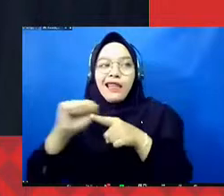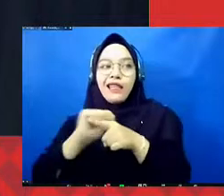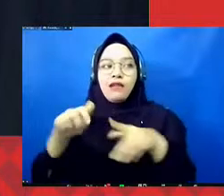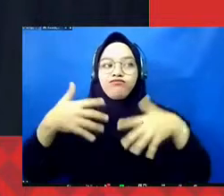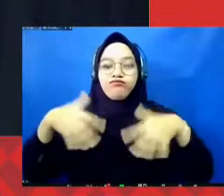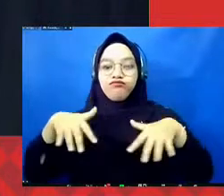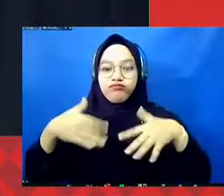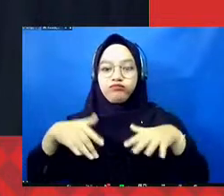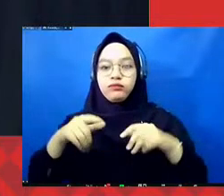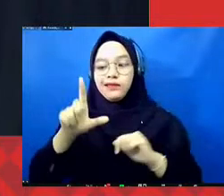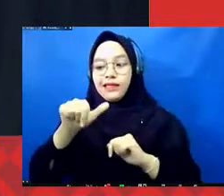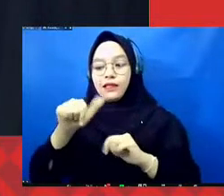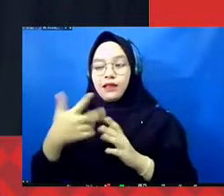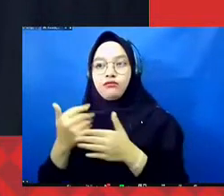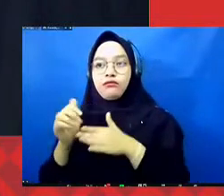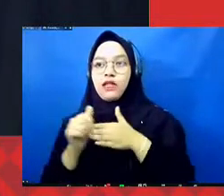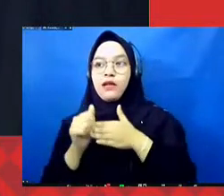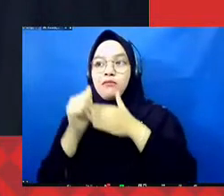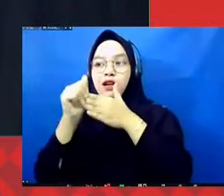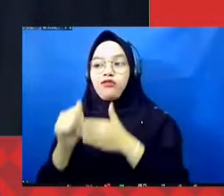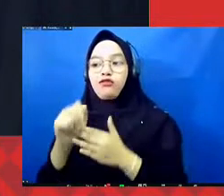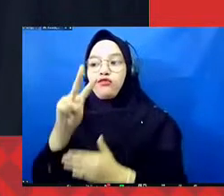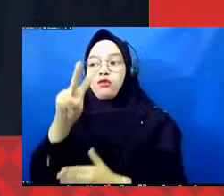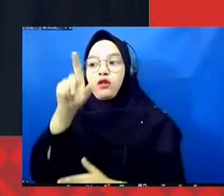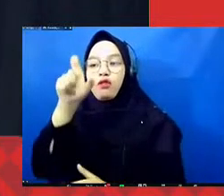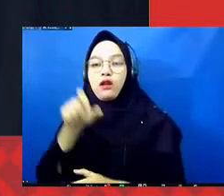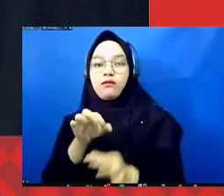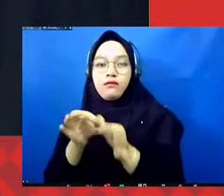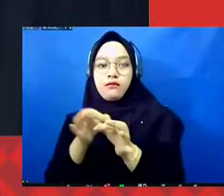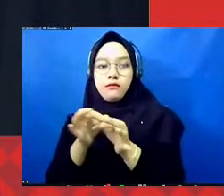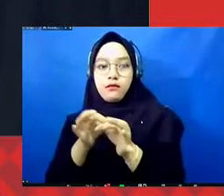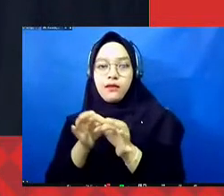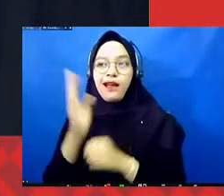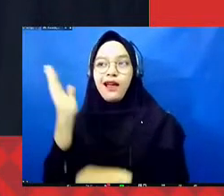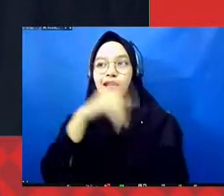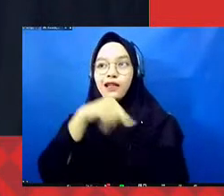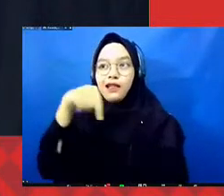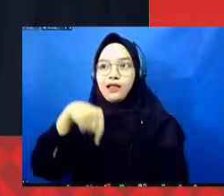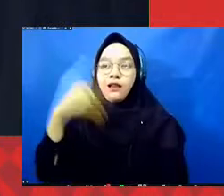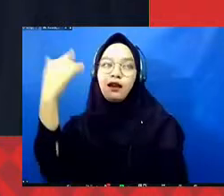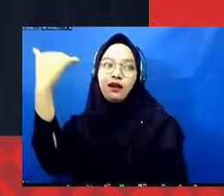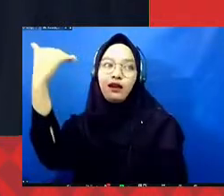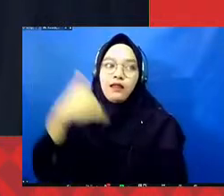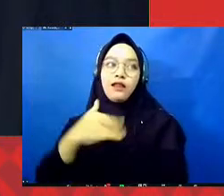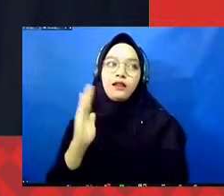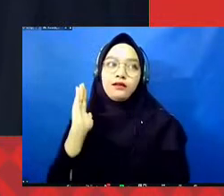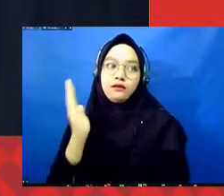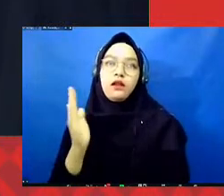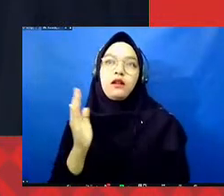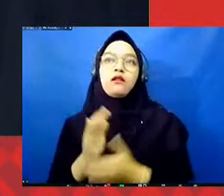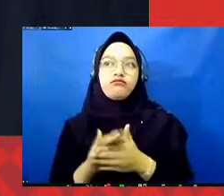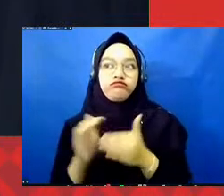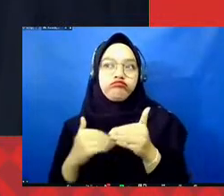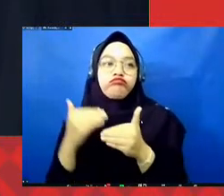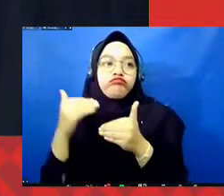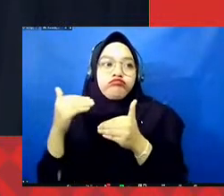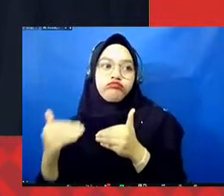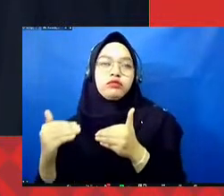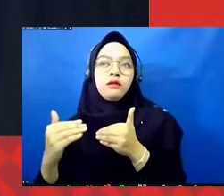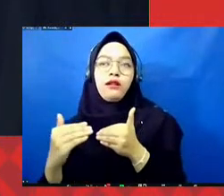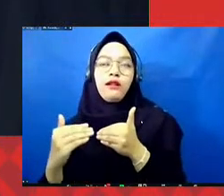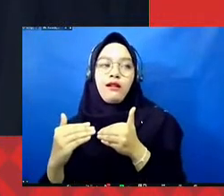kedua fasilitator yang sudah hadir pada hari ini. Terima kasih, dan selanjutnya saya akan